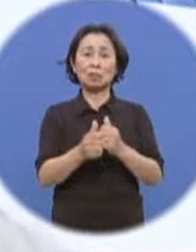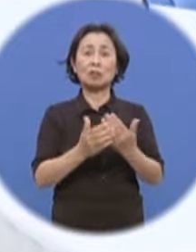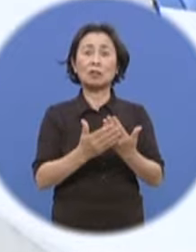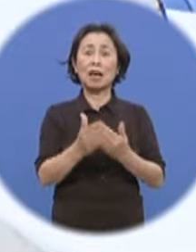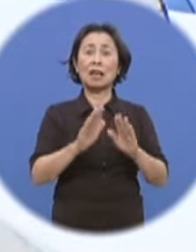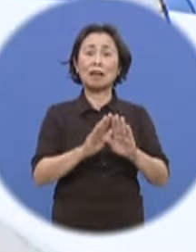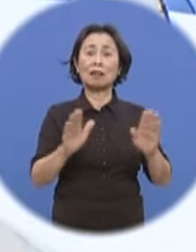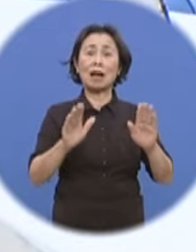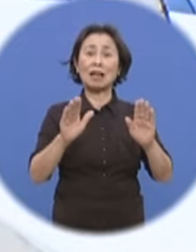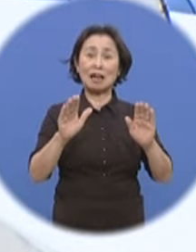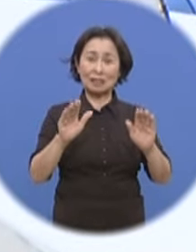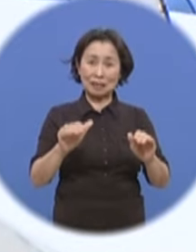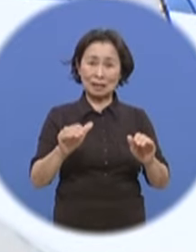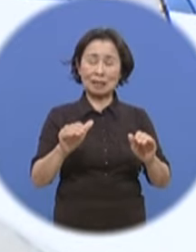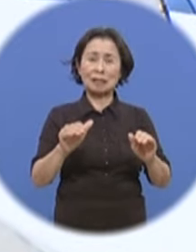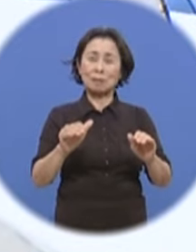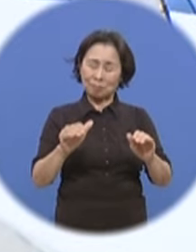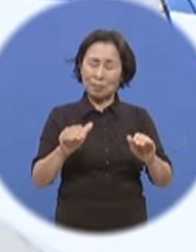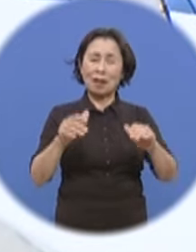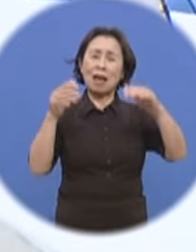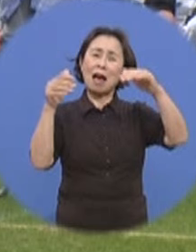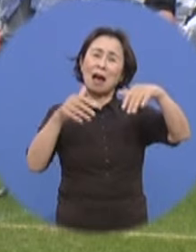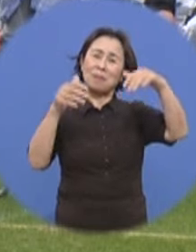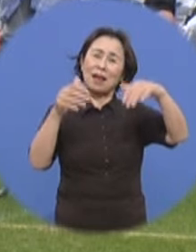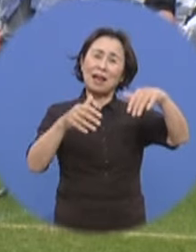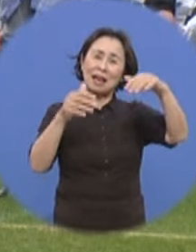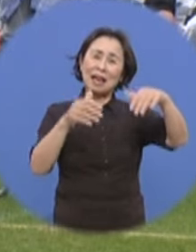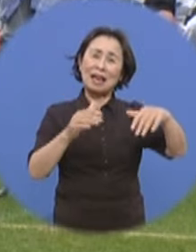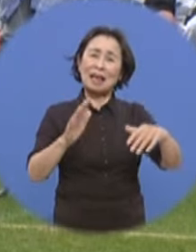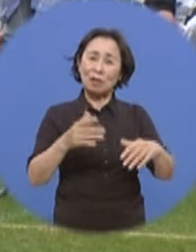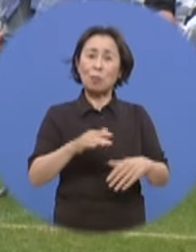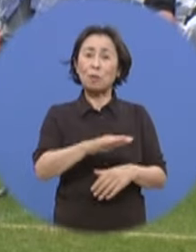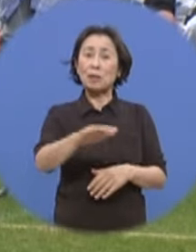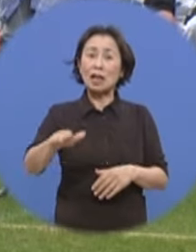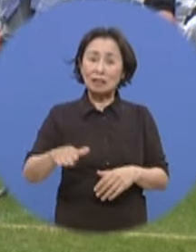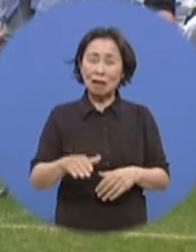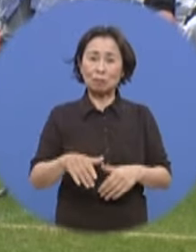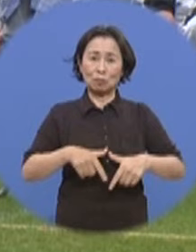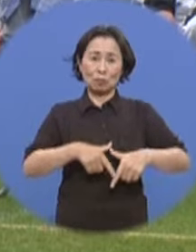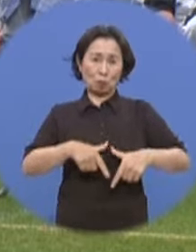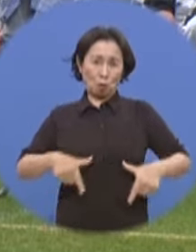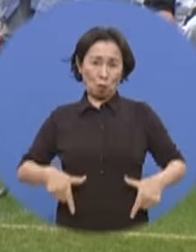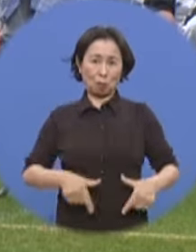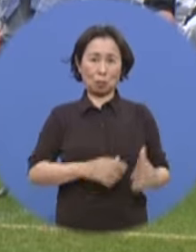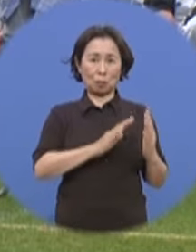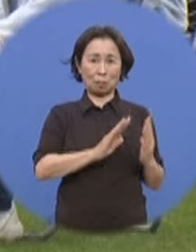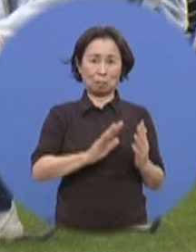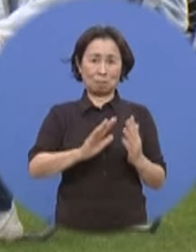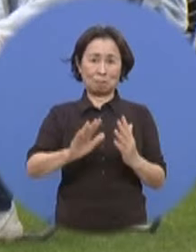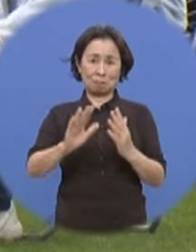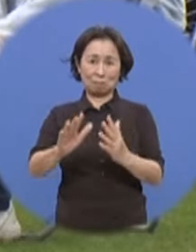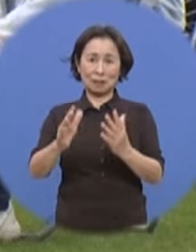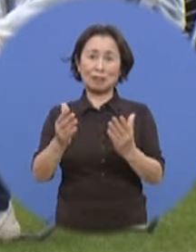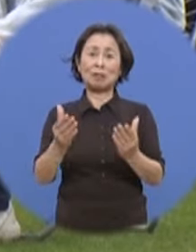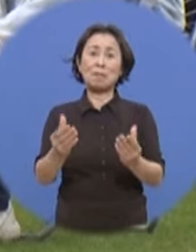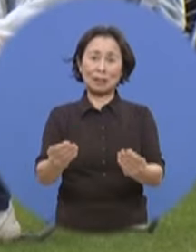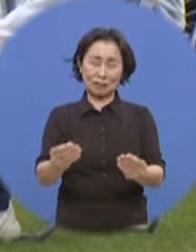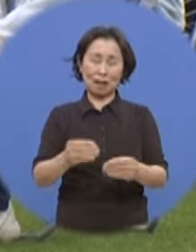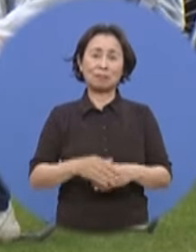開会式雨の中皆さん堂々と更新をしてくれました